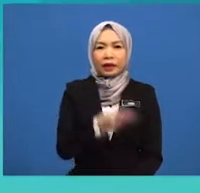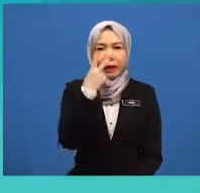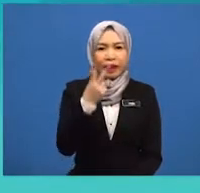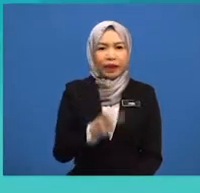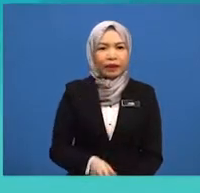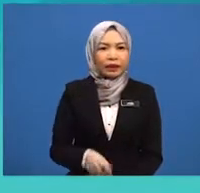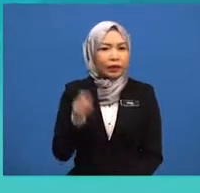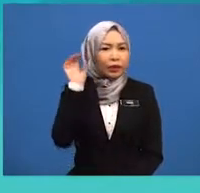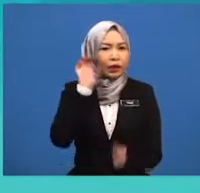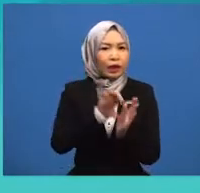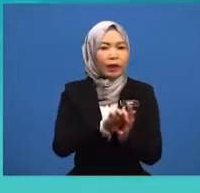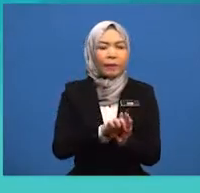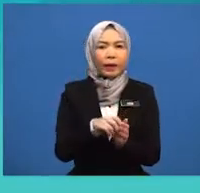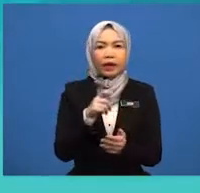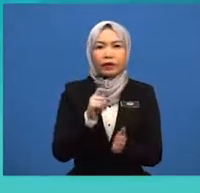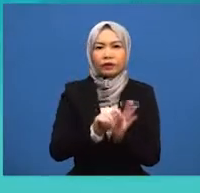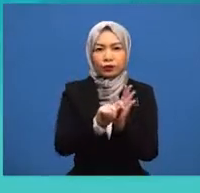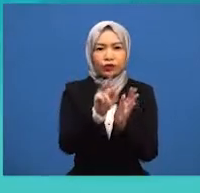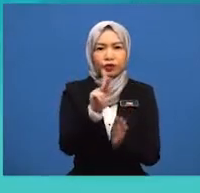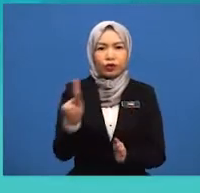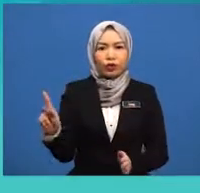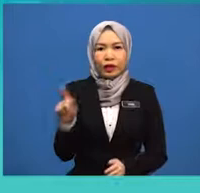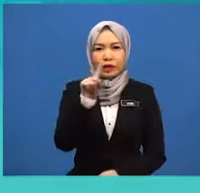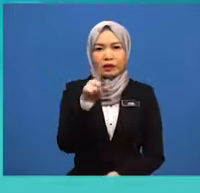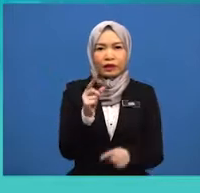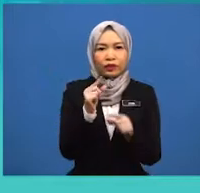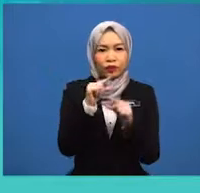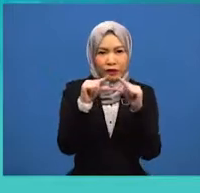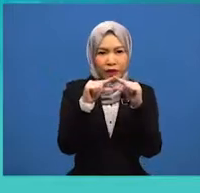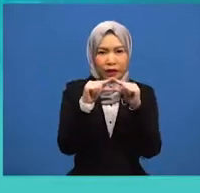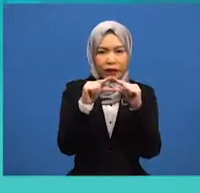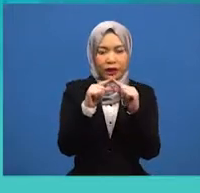rajah menunjukkan sebuah segitiga